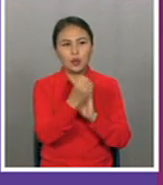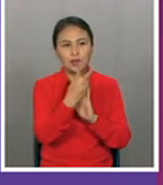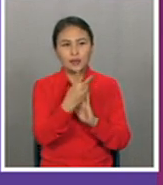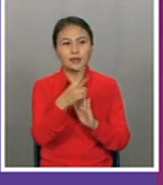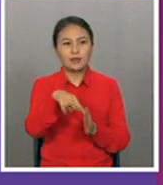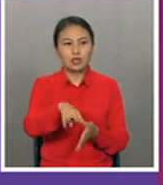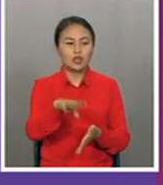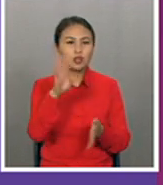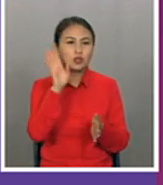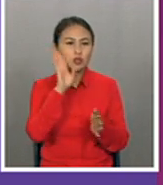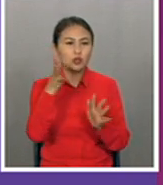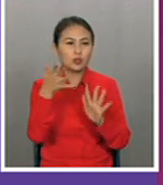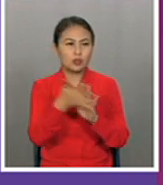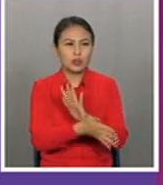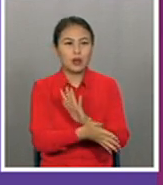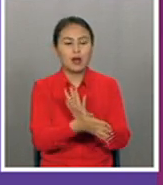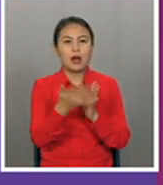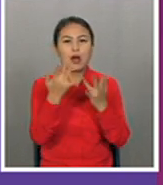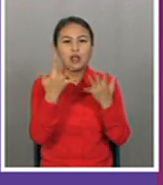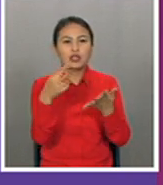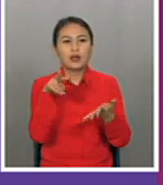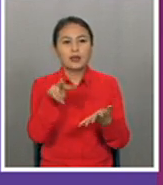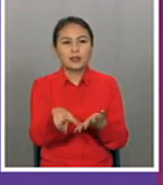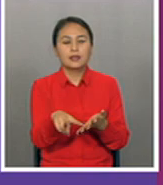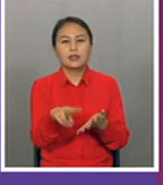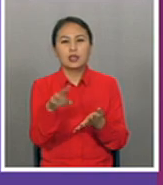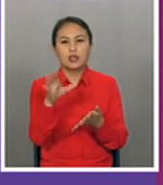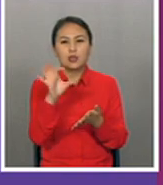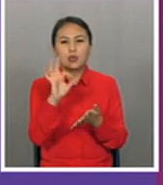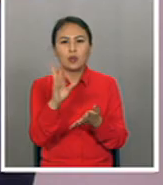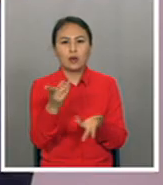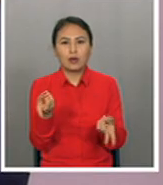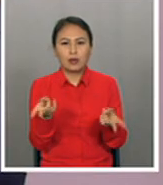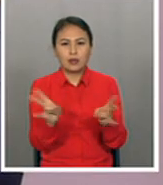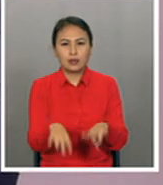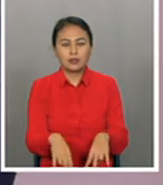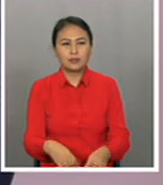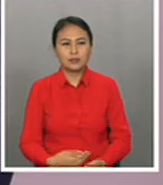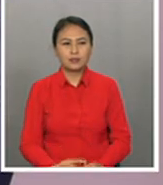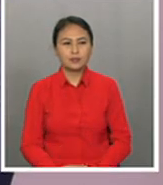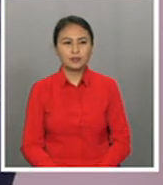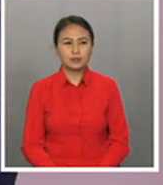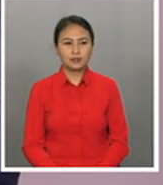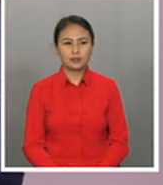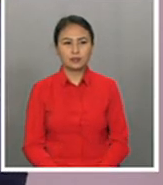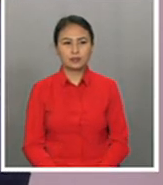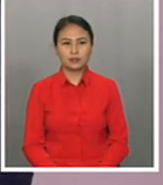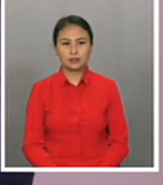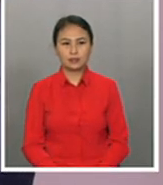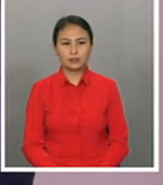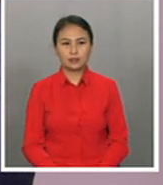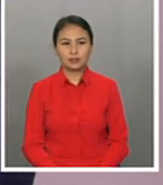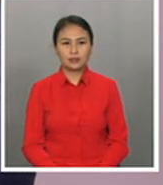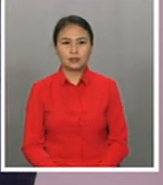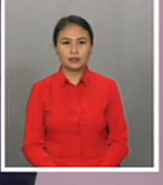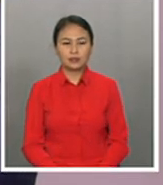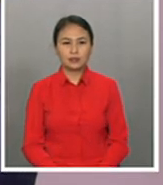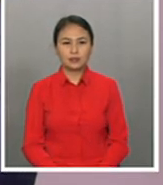литрі жұмсалды. Қанша литр шырын қалды? Балалар, есепте не туралы